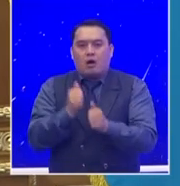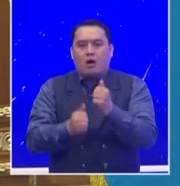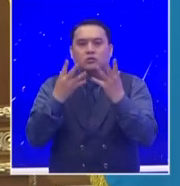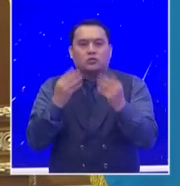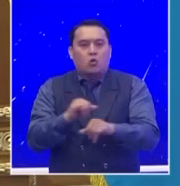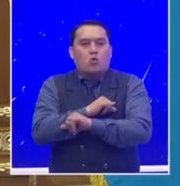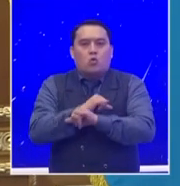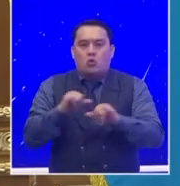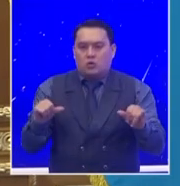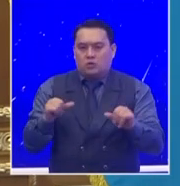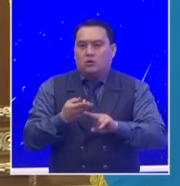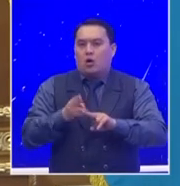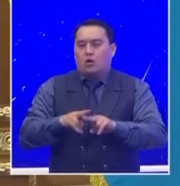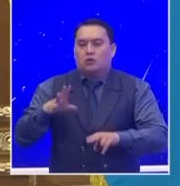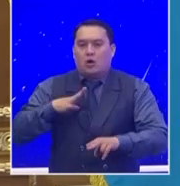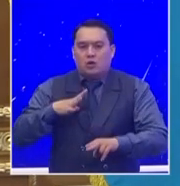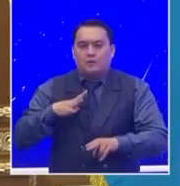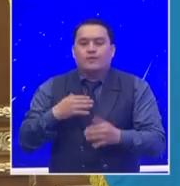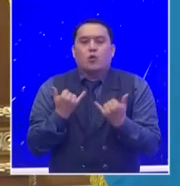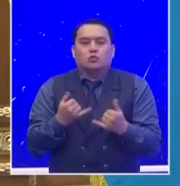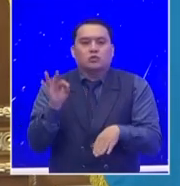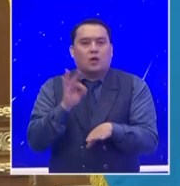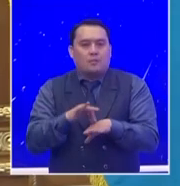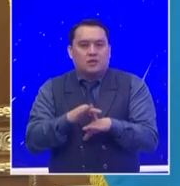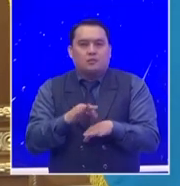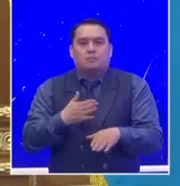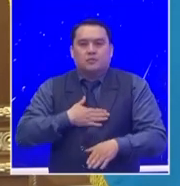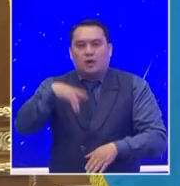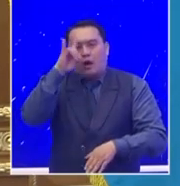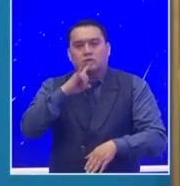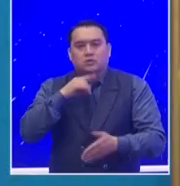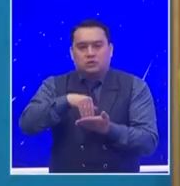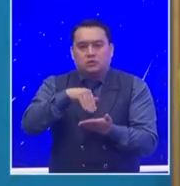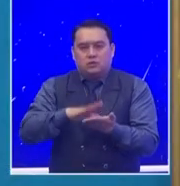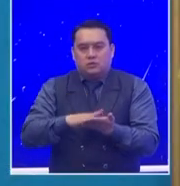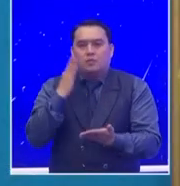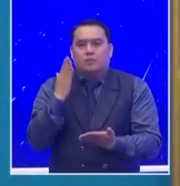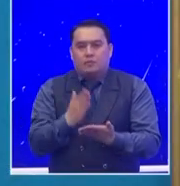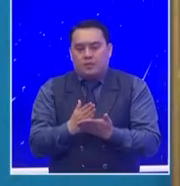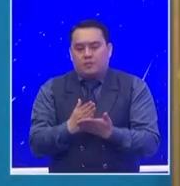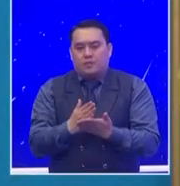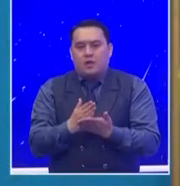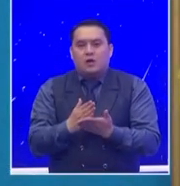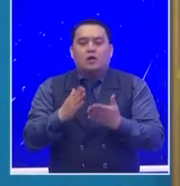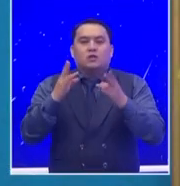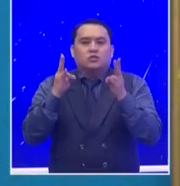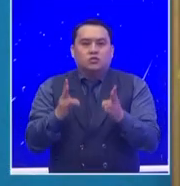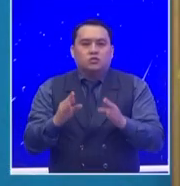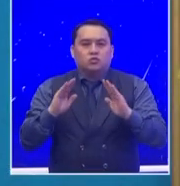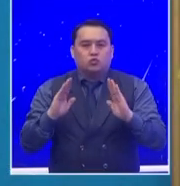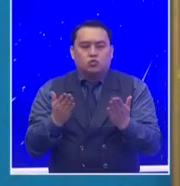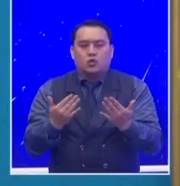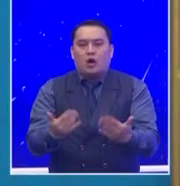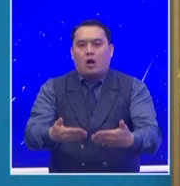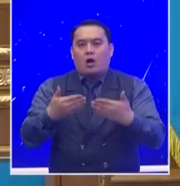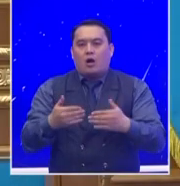барады. Өкінішке қарай, осы дерт біздің елімізде де тіркелді. Төтенше жағдай режимі 30